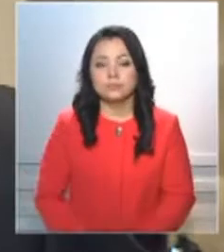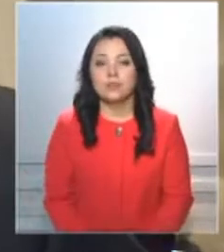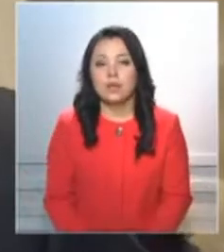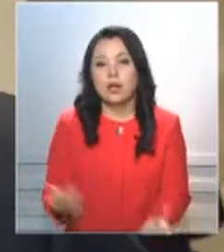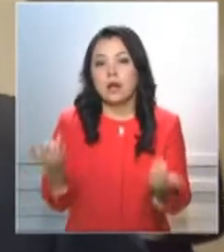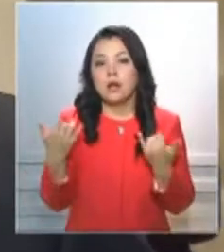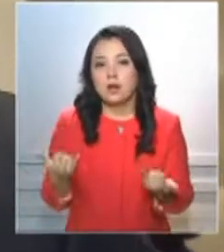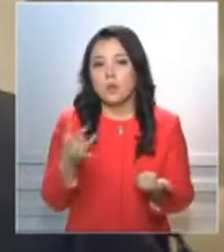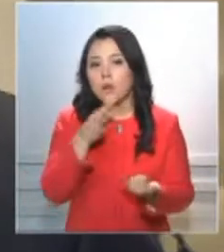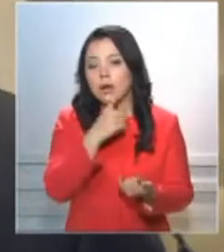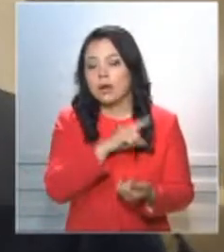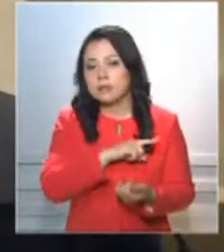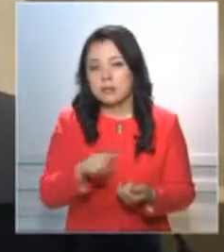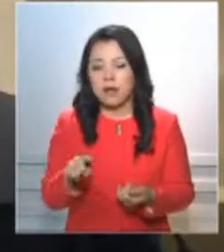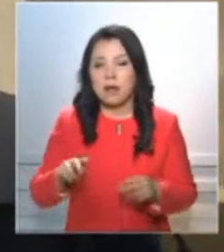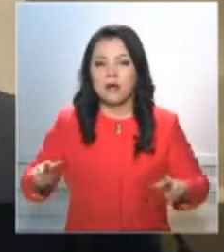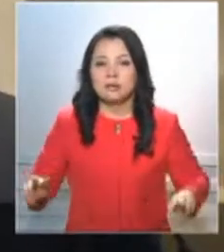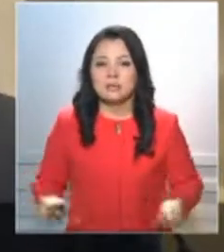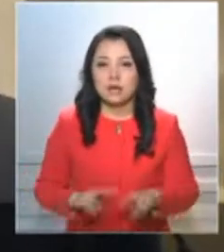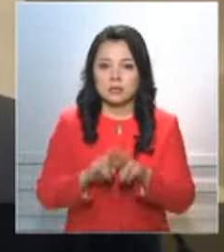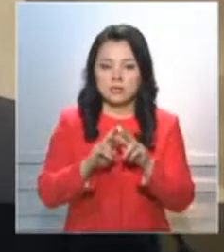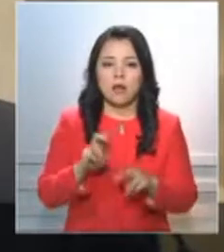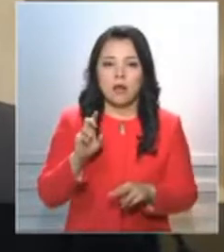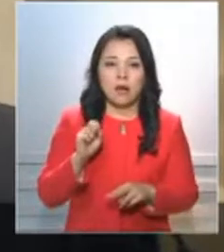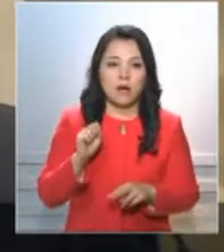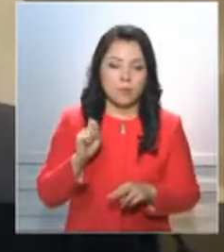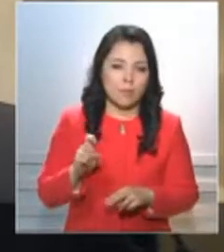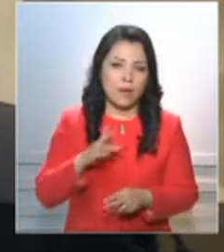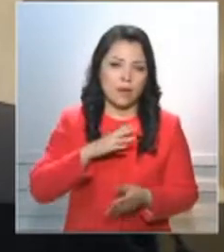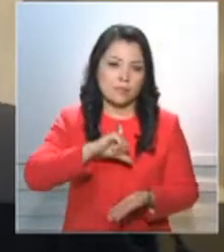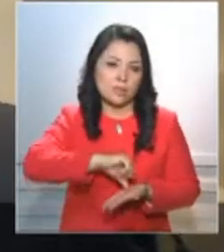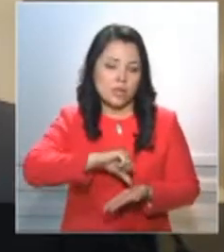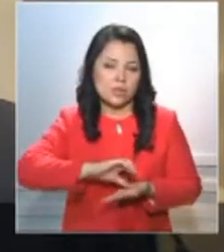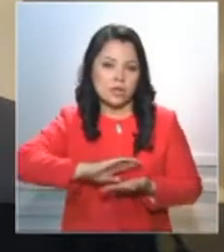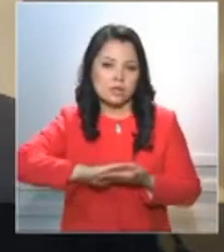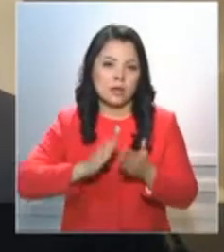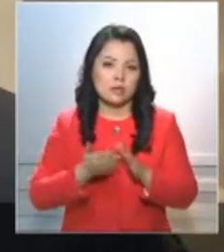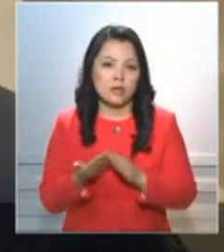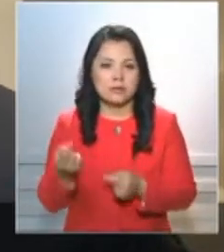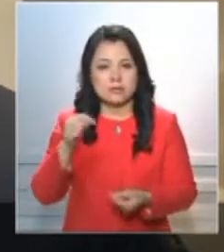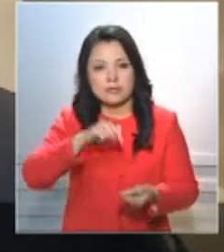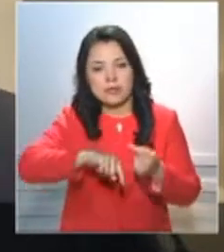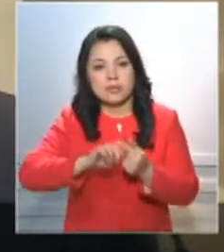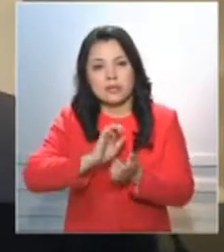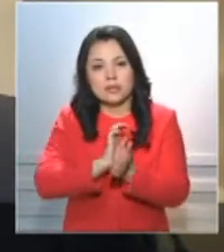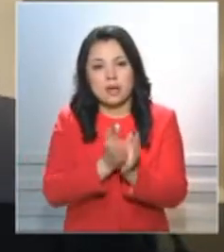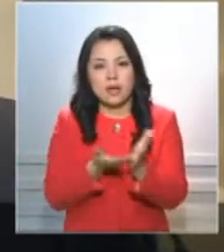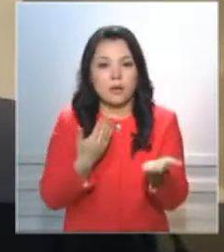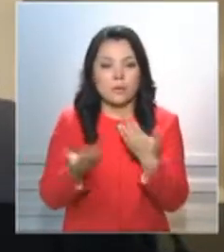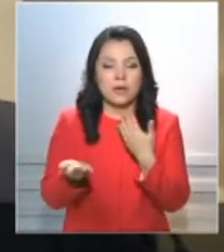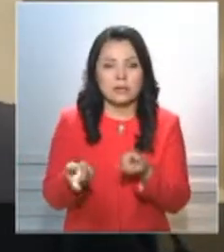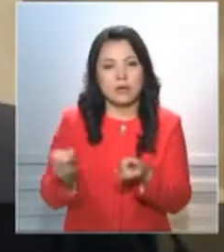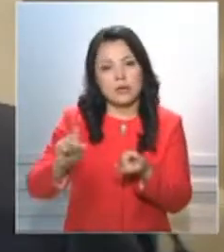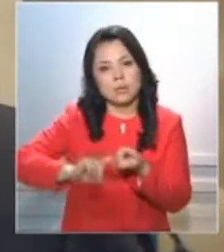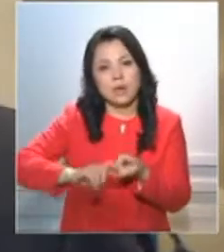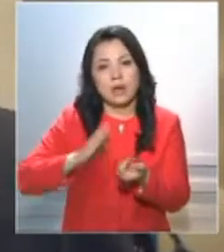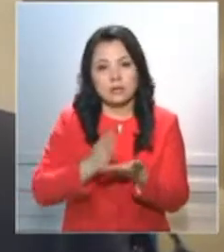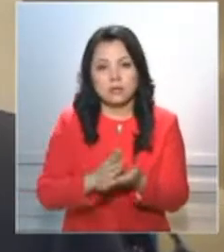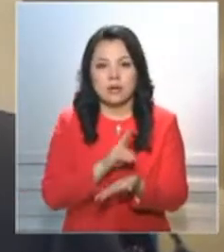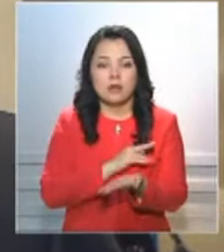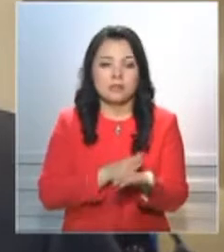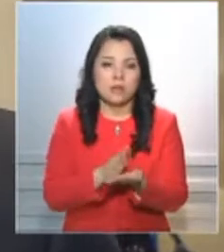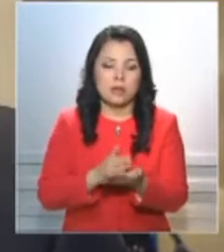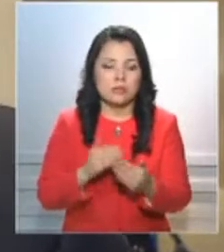Қазіргі уақытта біз Астанадағы өңірлік хабпен тығыз байланыс орнаттық. Мемлекеттік қызметкерді еңбегі бойынша жұмысқа қабылдау, қызметтік